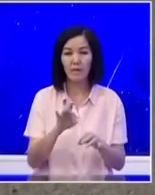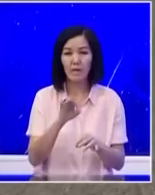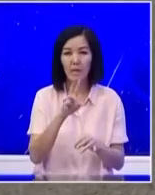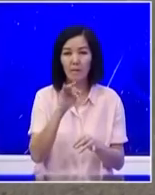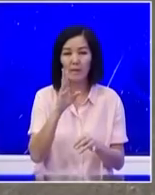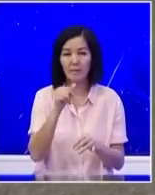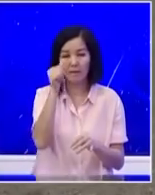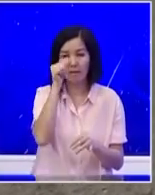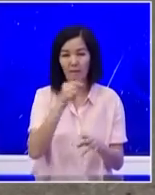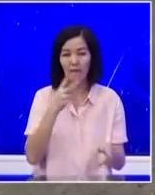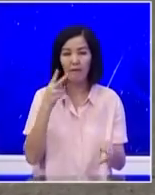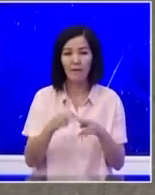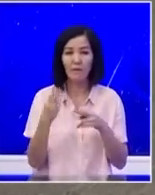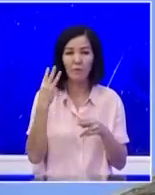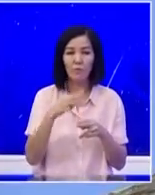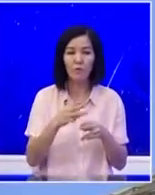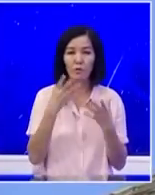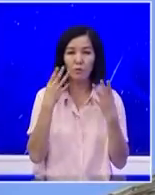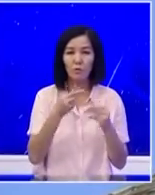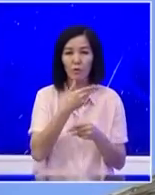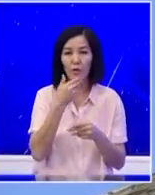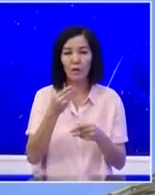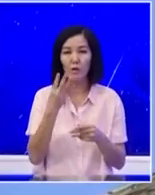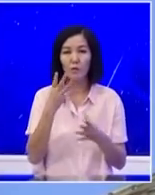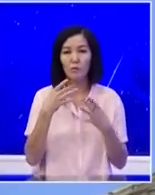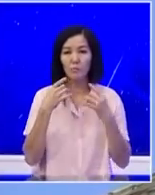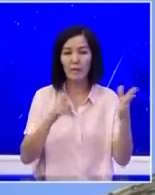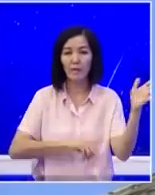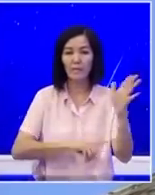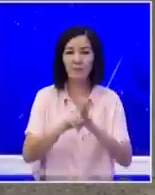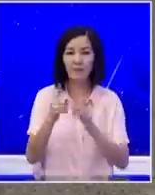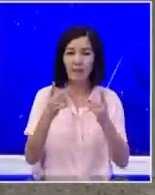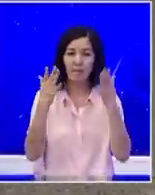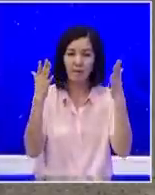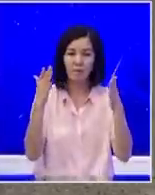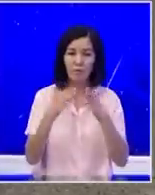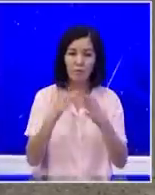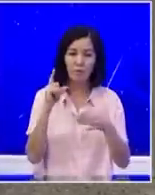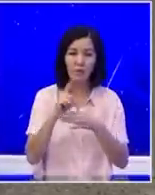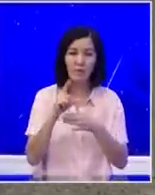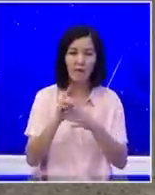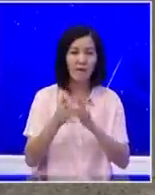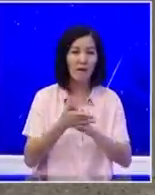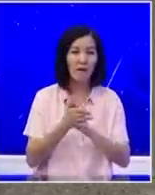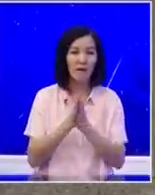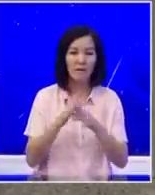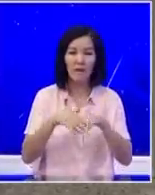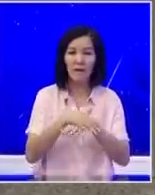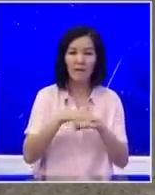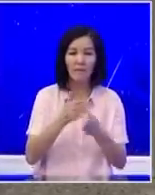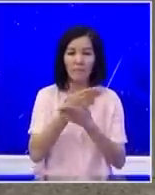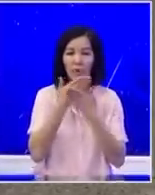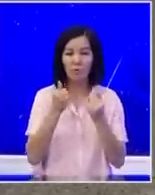да аяқталды. 30 күндік құлшылықтың 3 күндік мерекесі басталды. Алла үйінде жылдағыда иін тірескен адам жоқ. Карантиндік